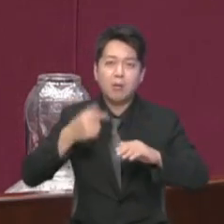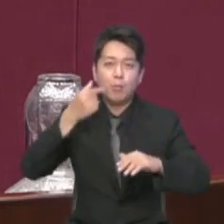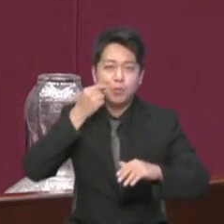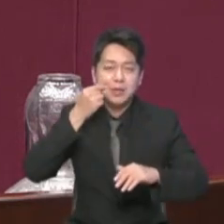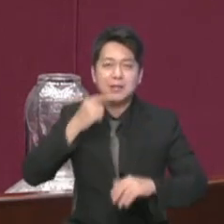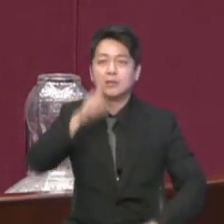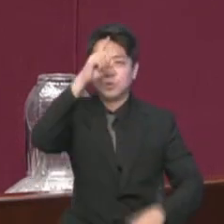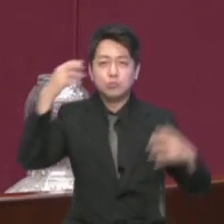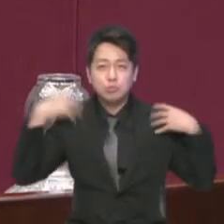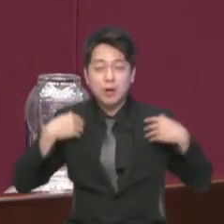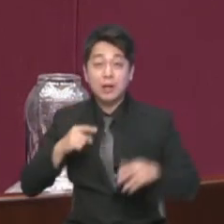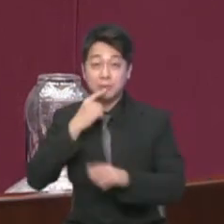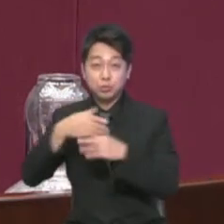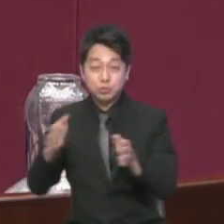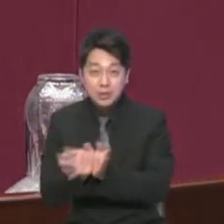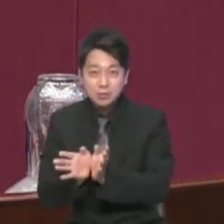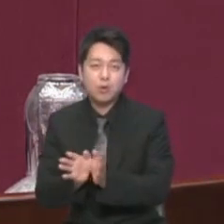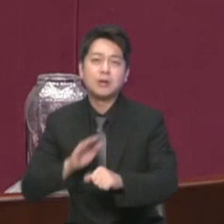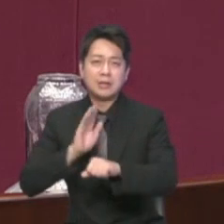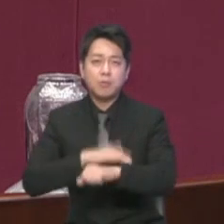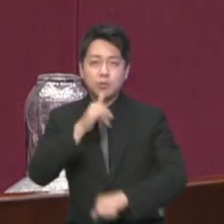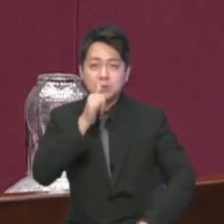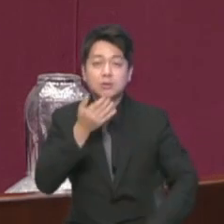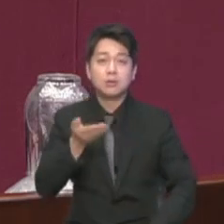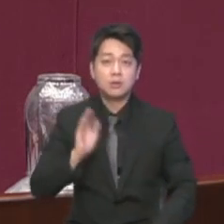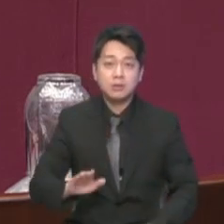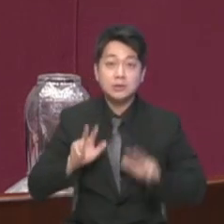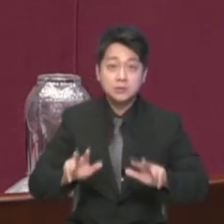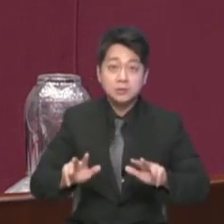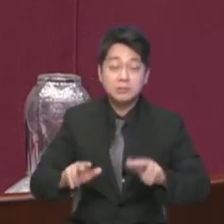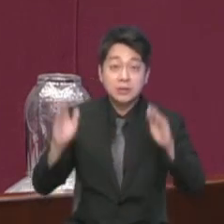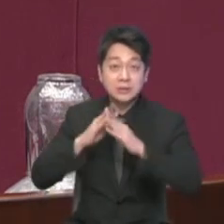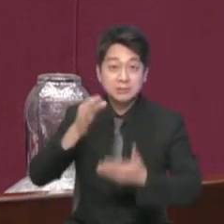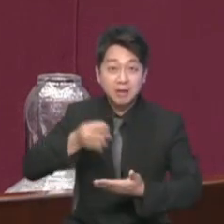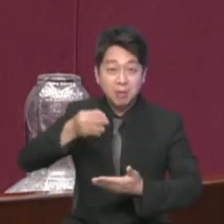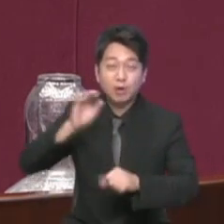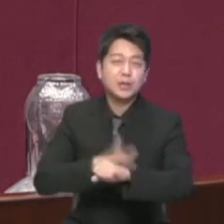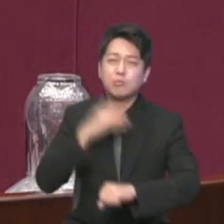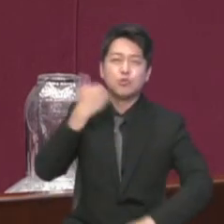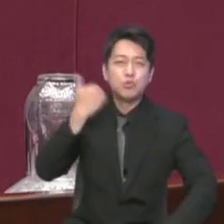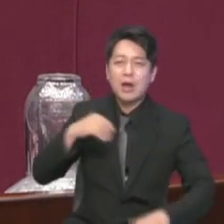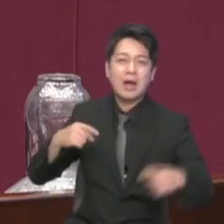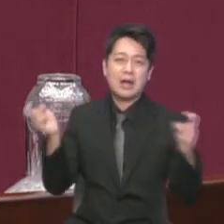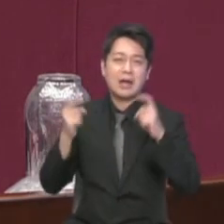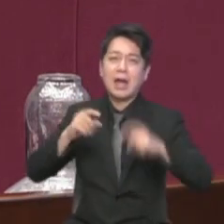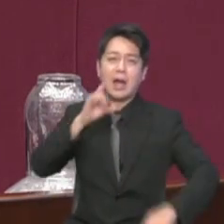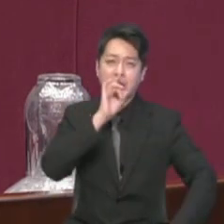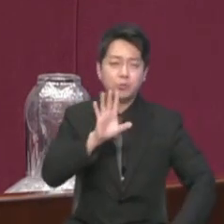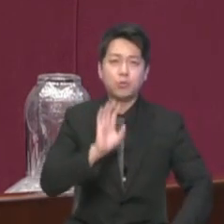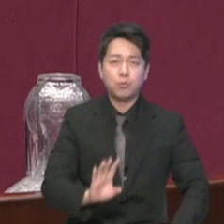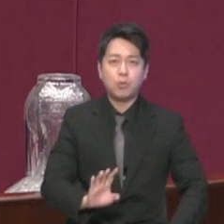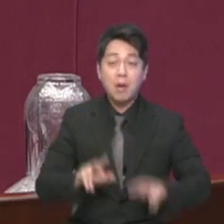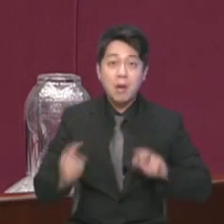민주당도 그 책임으로부터 자유롭지 않습니다. 그러나 지금은 누구의 책임을 따질 때가 아니라 늦었지만은 지금이라도